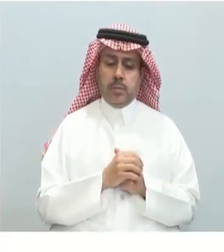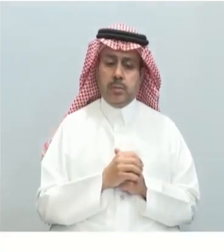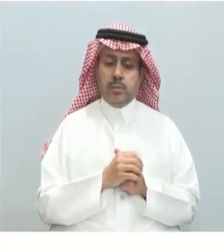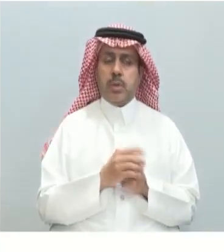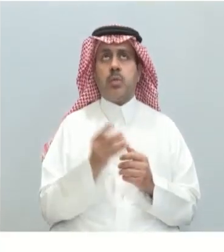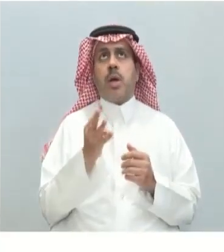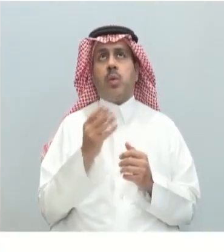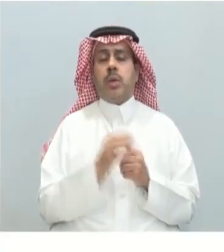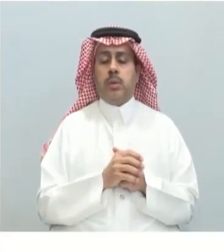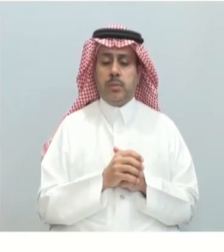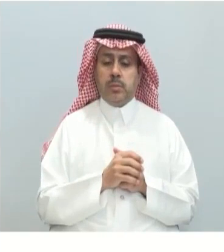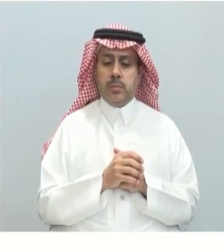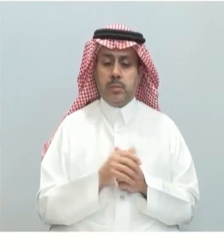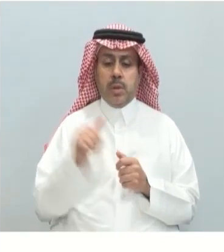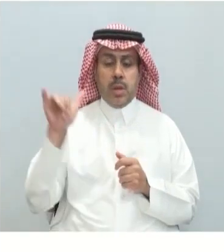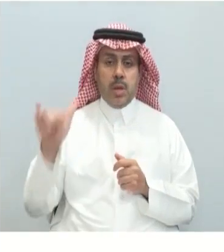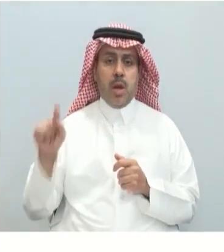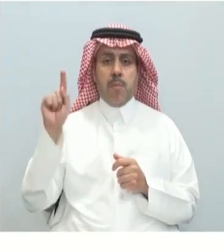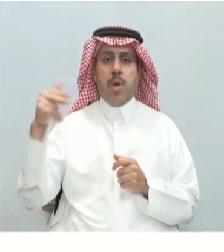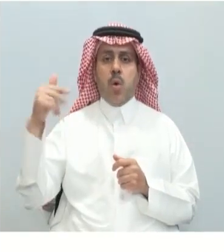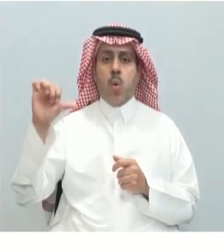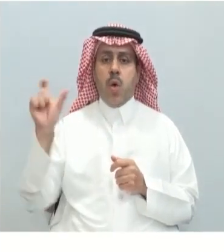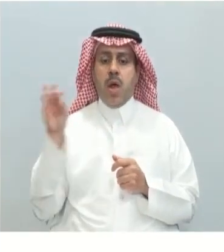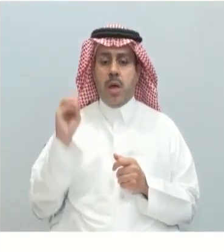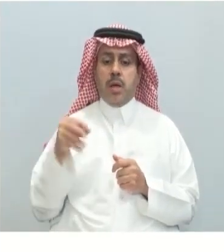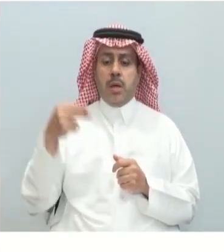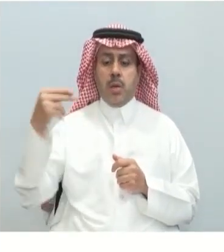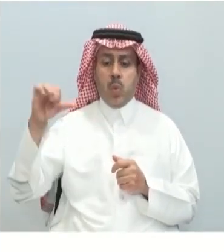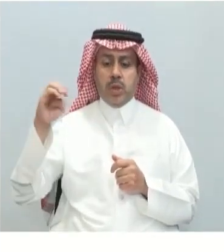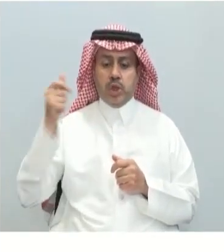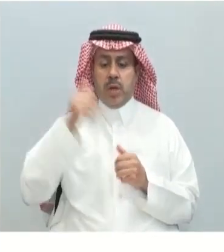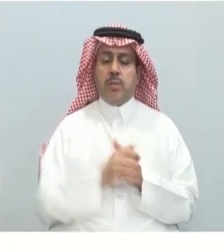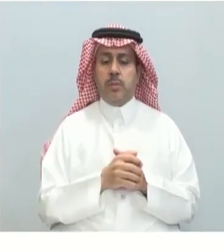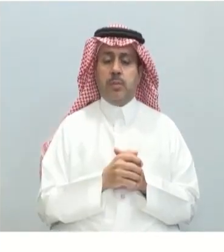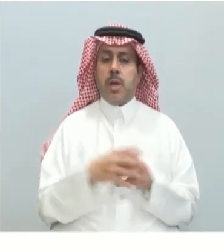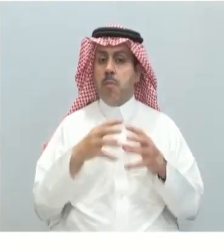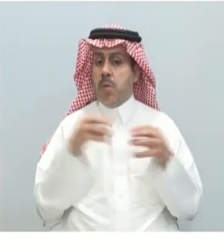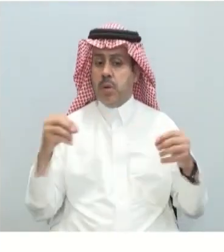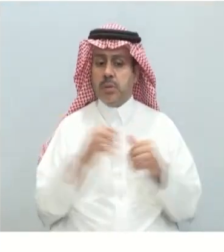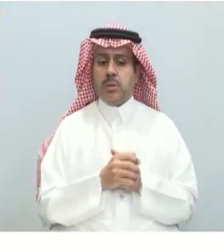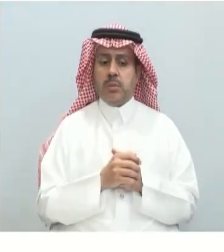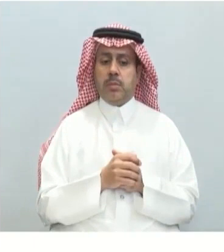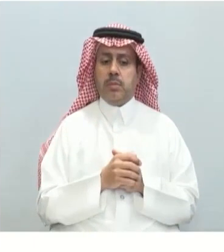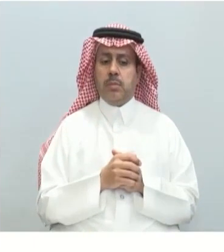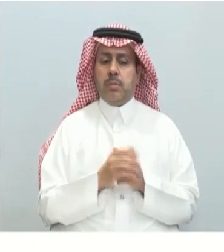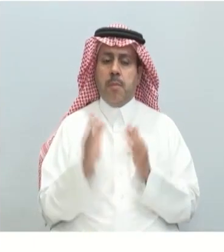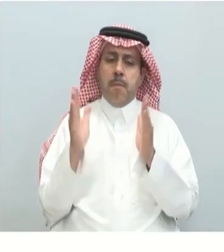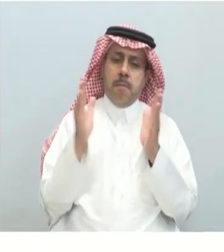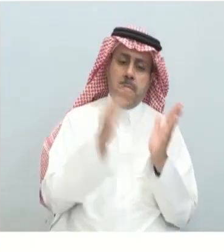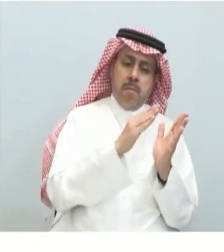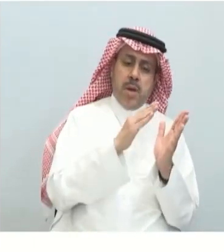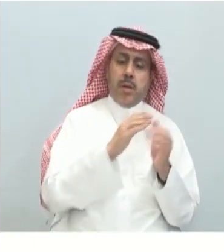الله سبحانه وتعالى قوله جل وعلا يبغونها عوجا ما المراد بهذه الجمله احسنتم اي